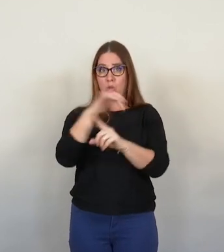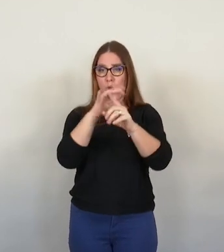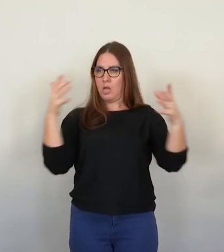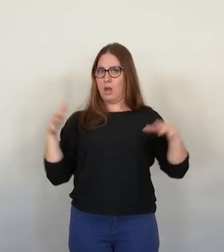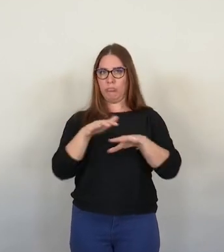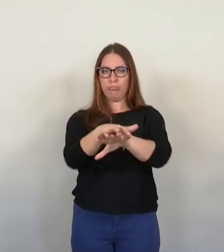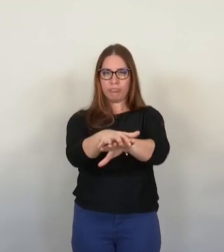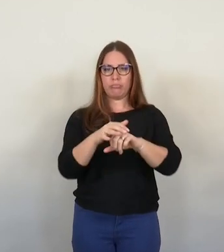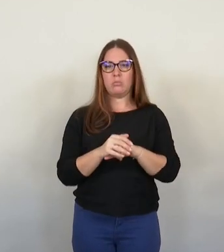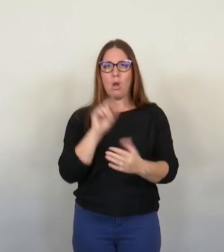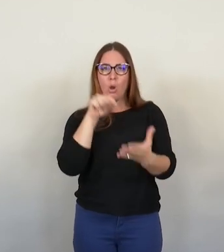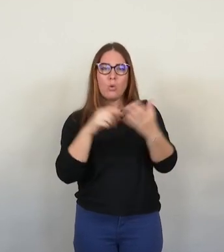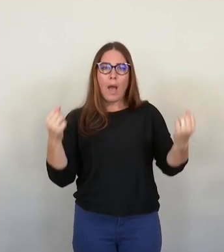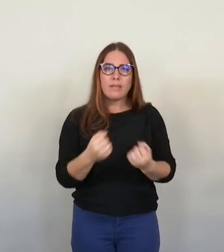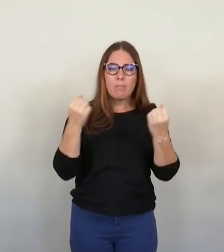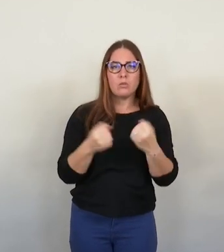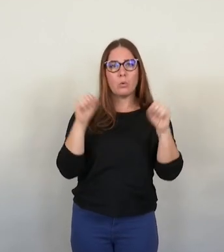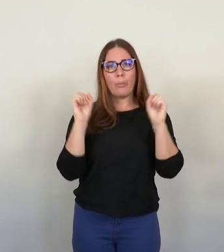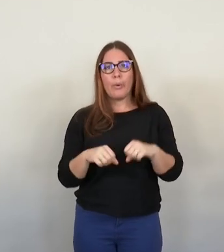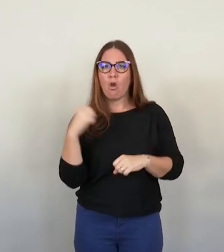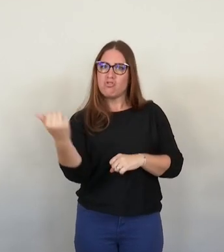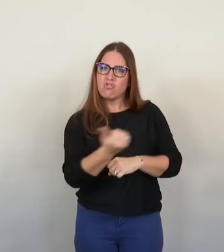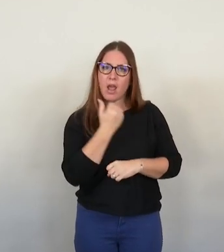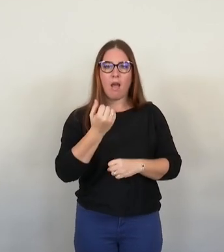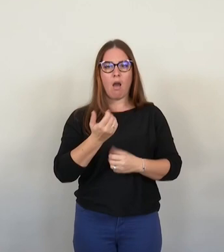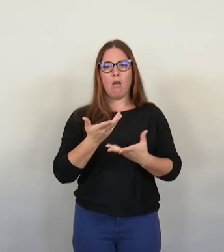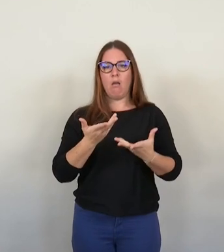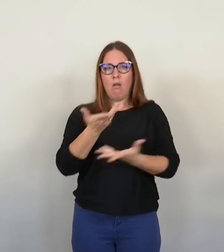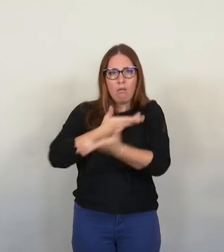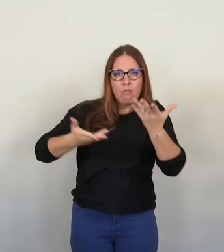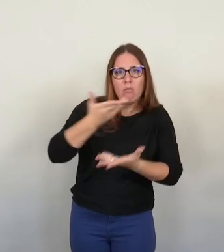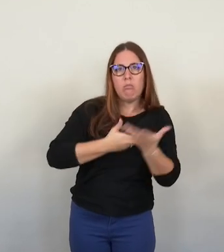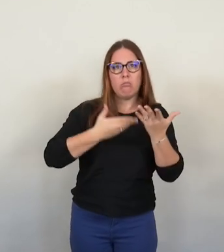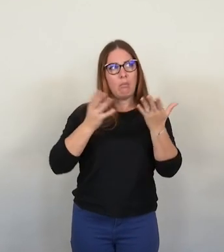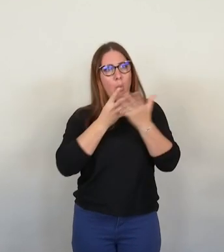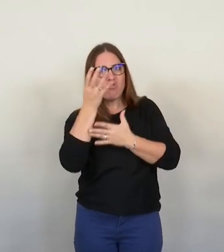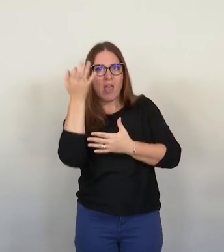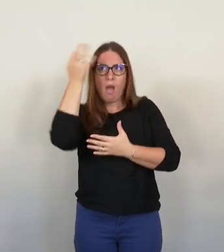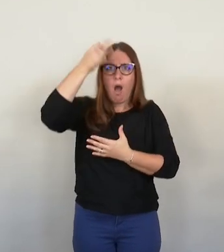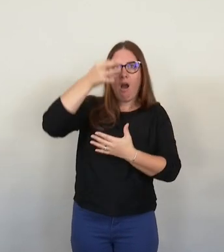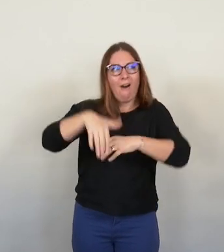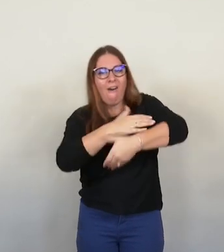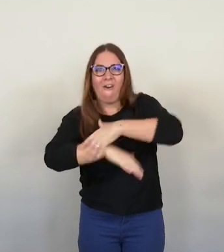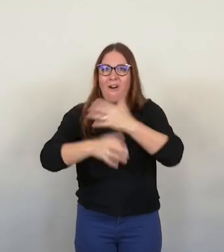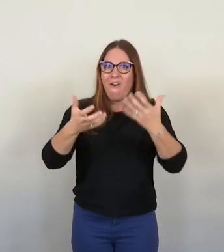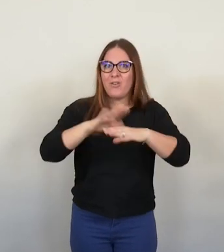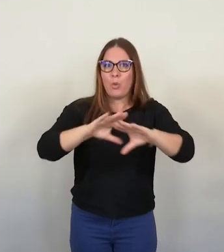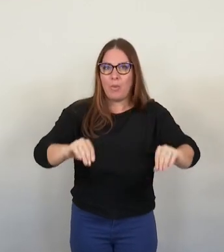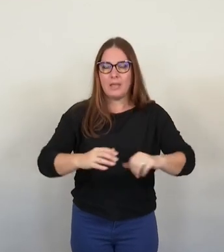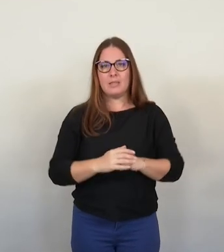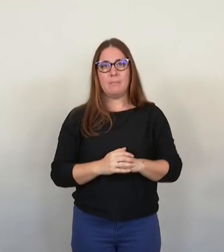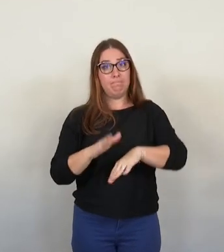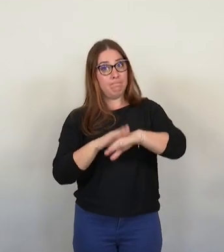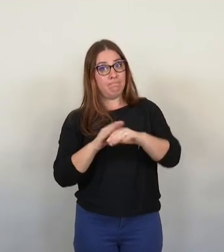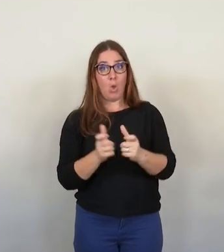lieux d'animation de la vie sociale qui permettent aux habitants d'exprimer de concevoir et de réaliser leurs projets il est précisé que ce sont des lieux